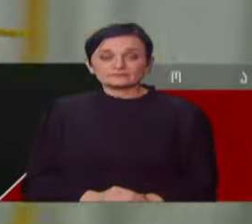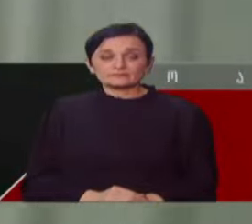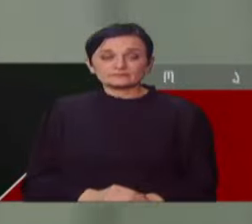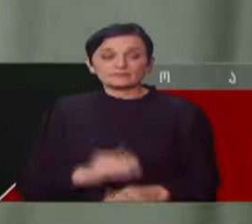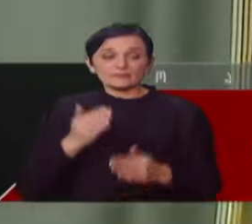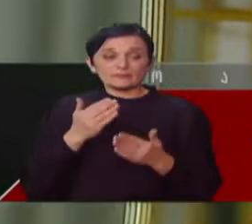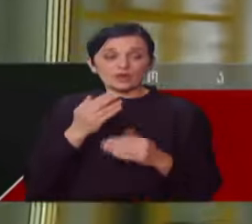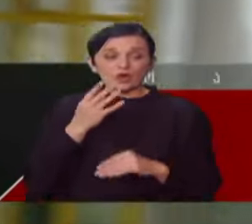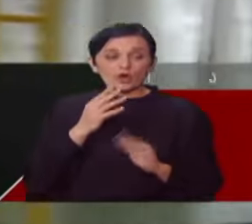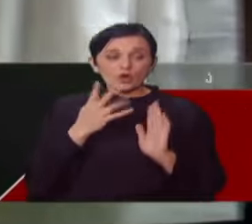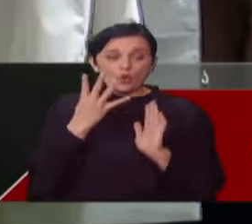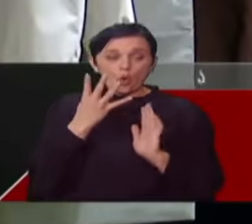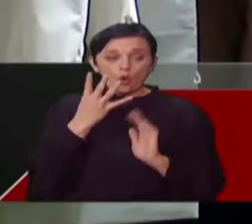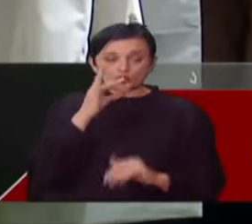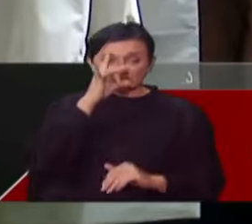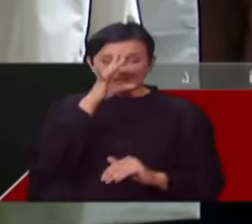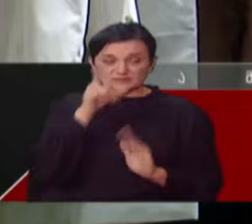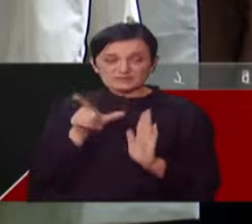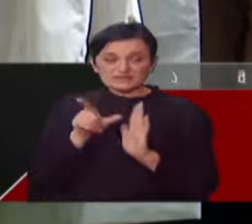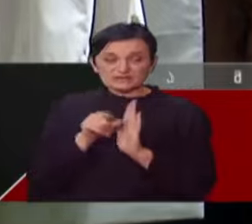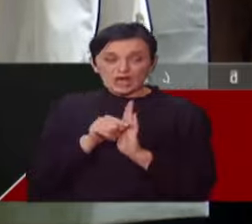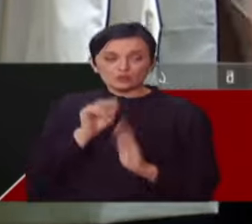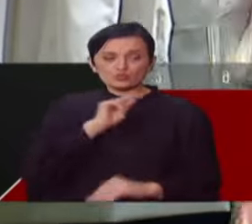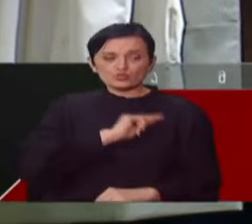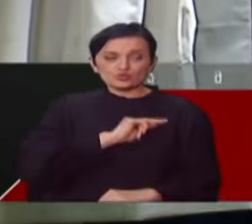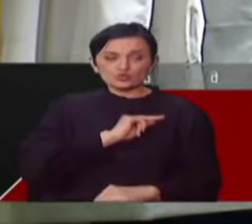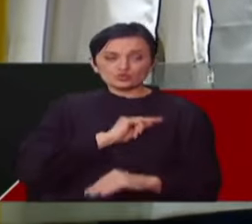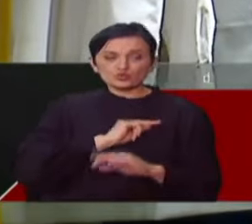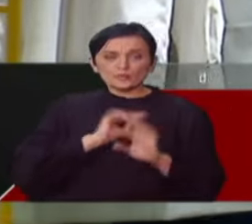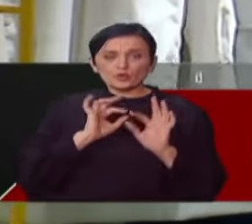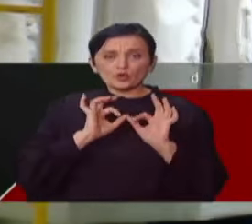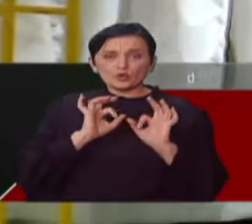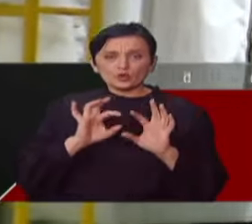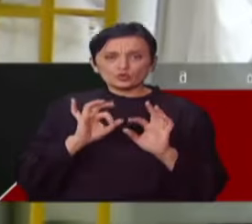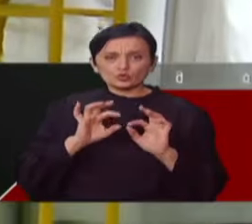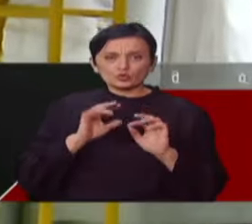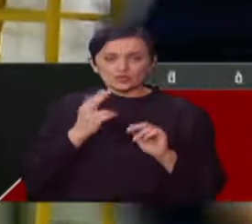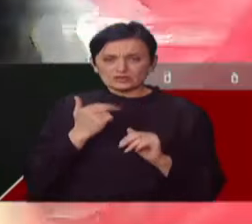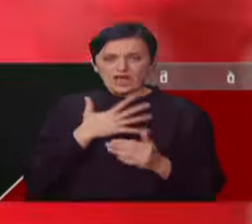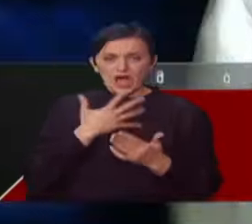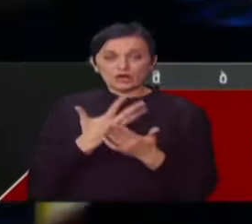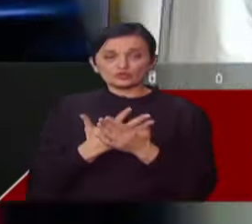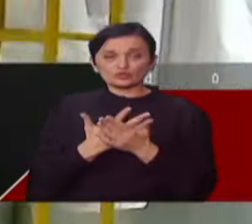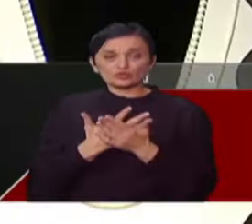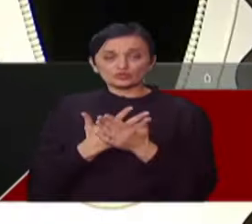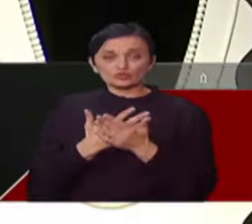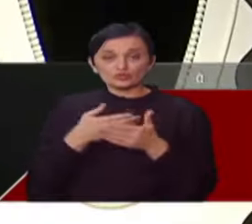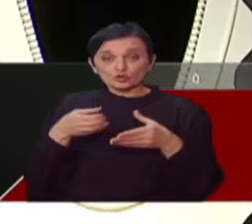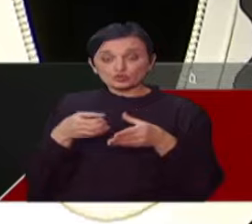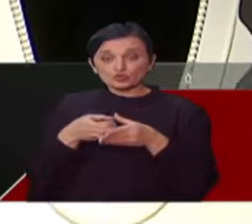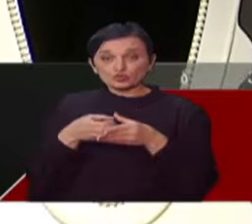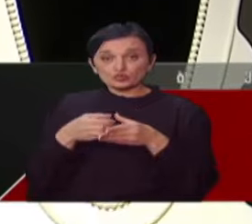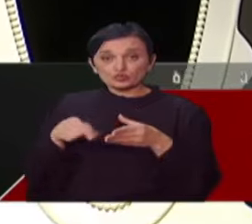Piesis dadgmaze 4 მსახიობთან ერთად მეორე თვეა მუშაობს. Თხრობის განსხვავებული ფორმა და თემის აქტუალურობა შემოქმედებით